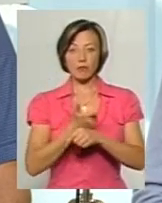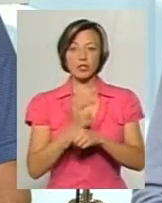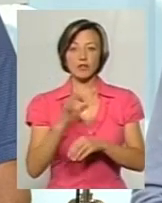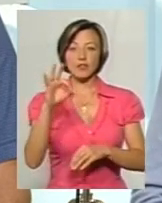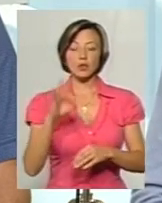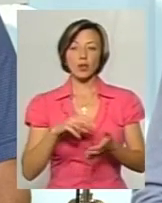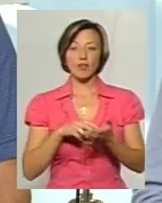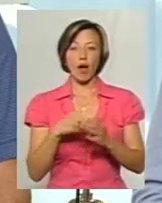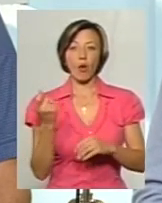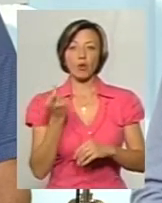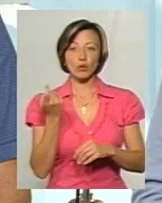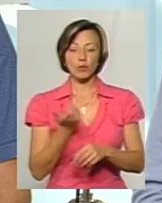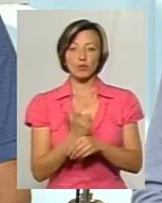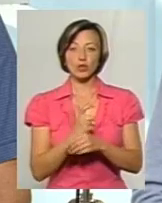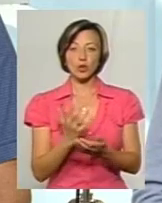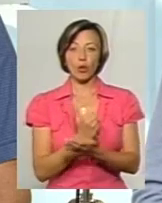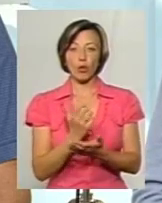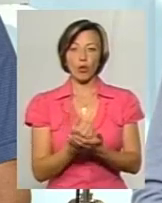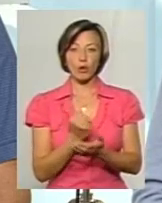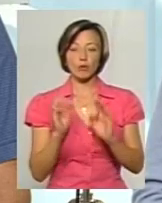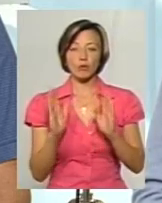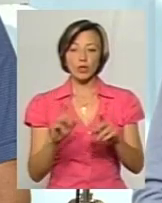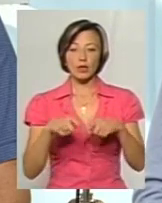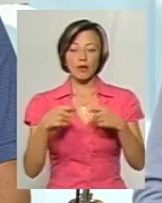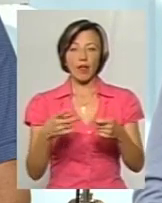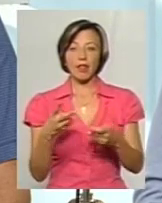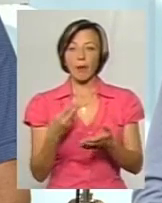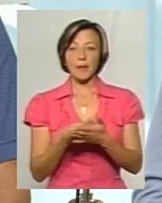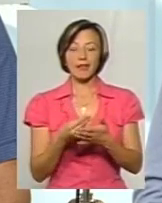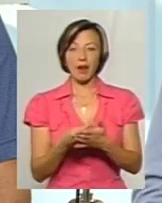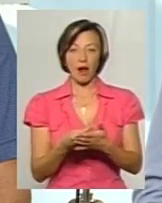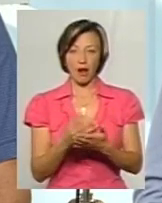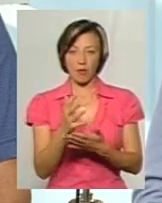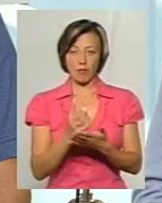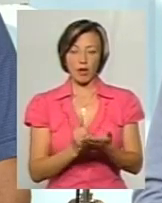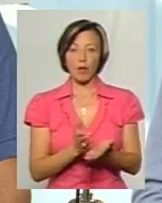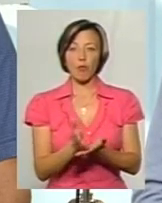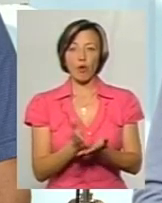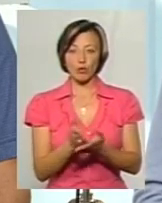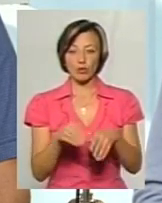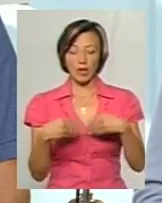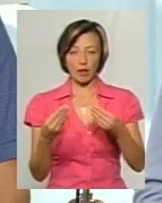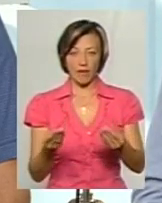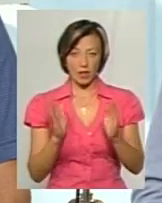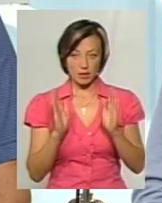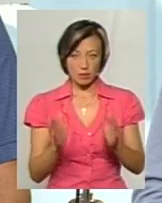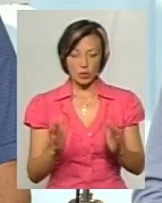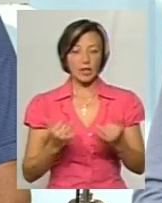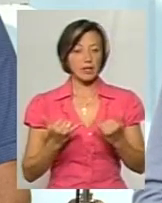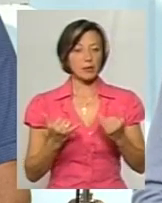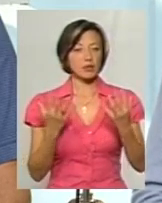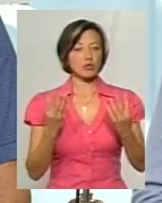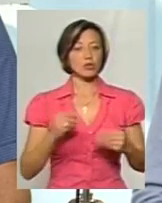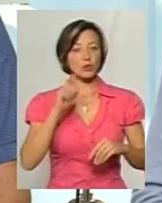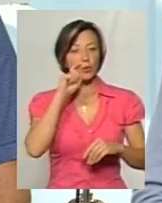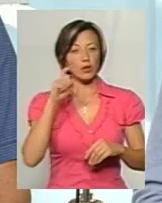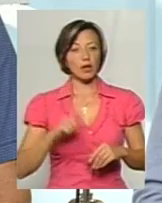відсотків економіки, більшість доходів будуть приносити саме нематеріальні активи і послуги, які будуть надаватися. На теперішній час